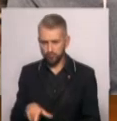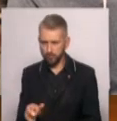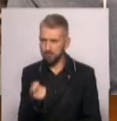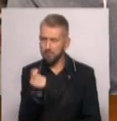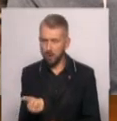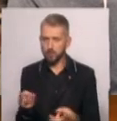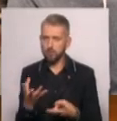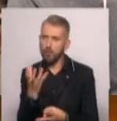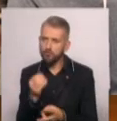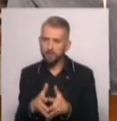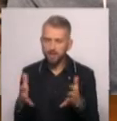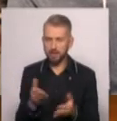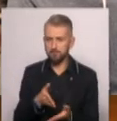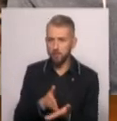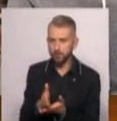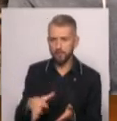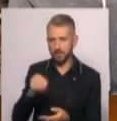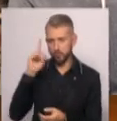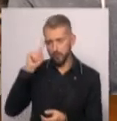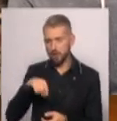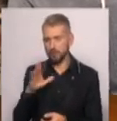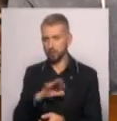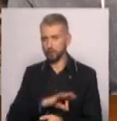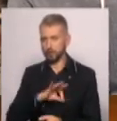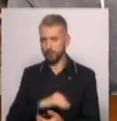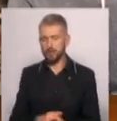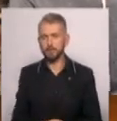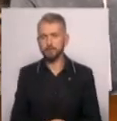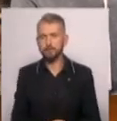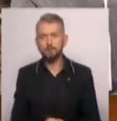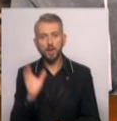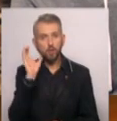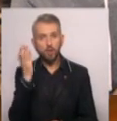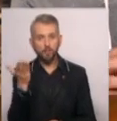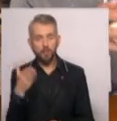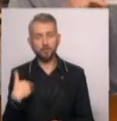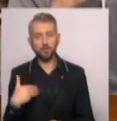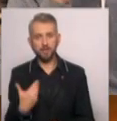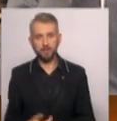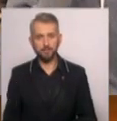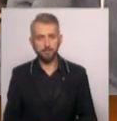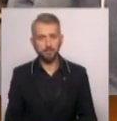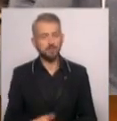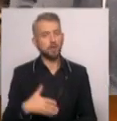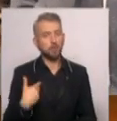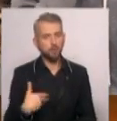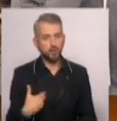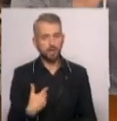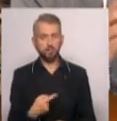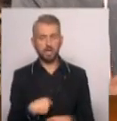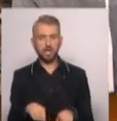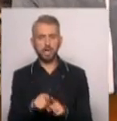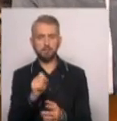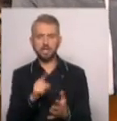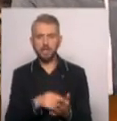таких великих маршрутів, про які всі будуть знати і ними користуватися. Так, слухаємо вас швиденько. Добрий день. Доброго дня. У мене таке